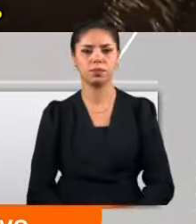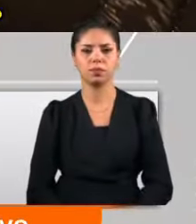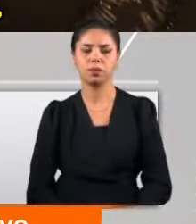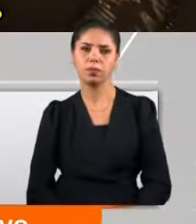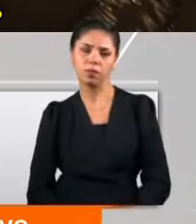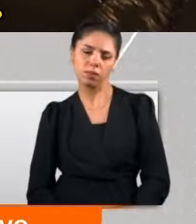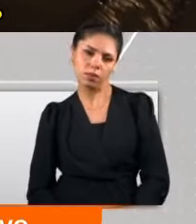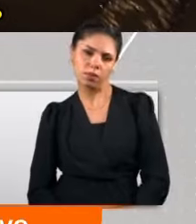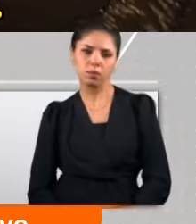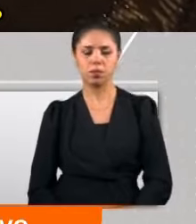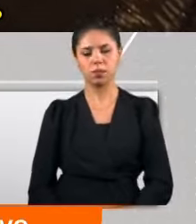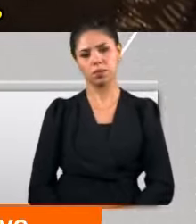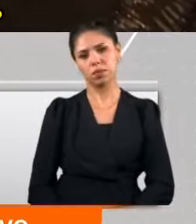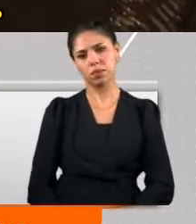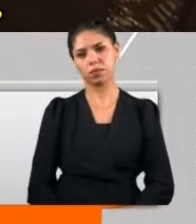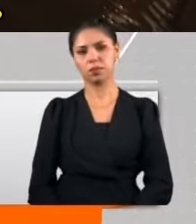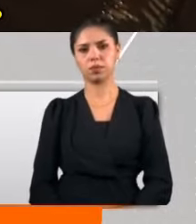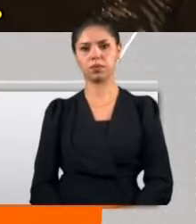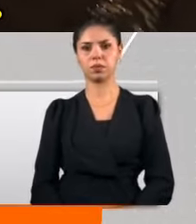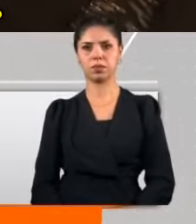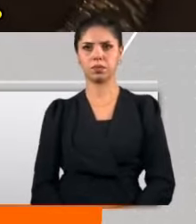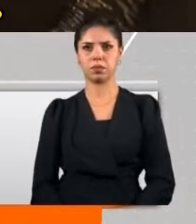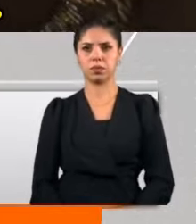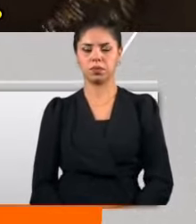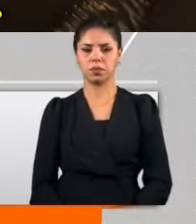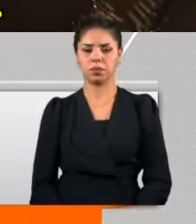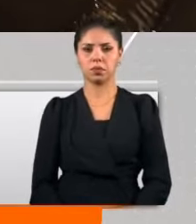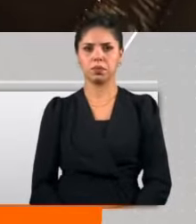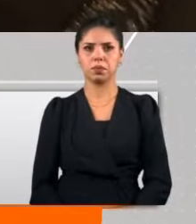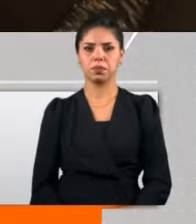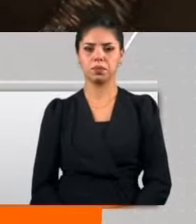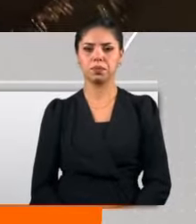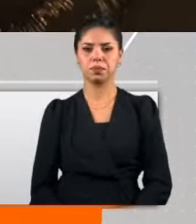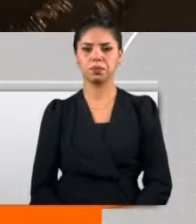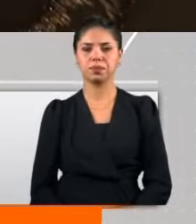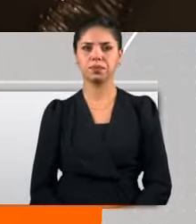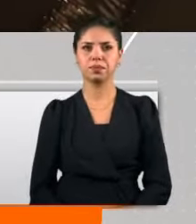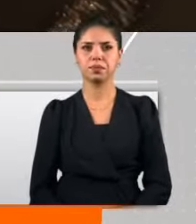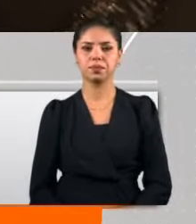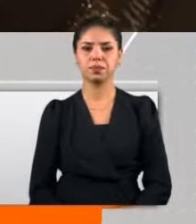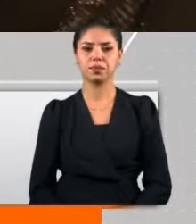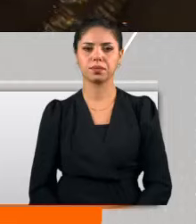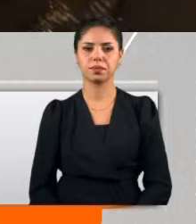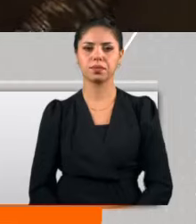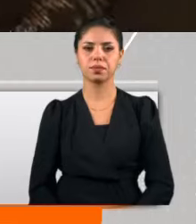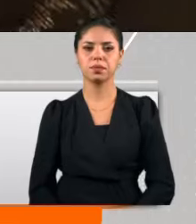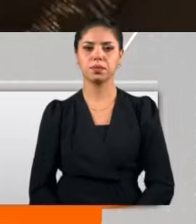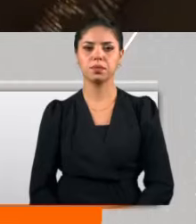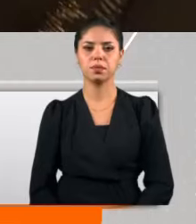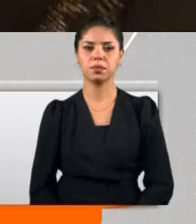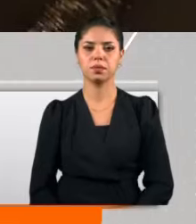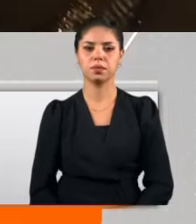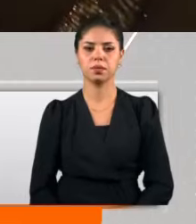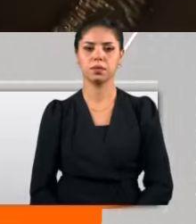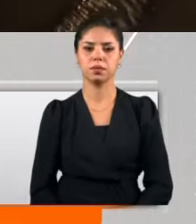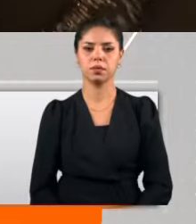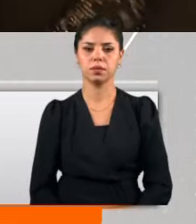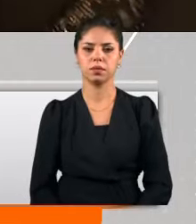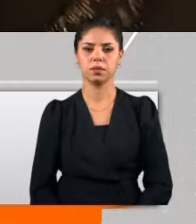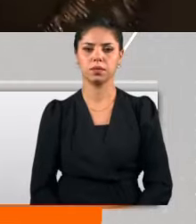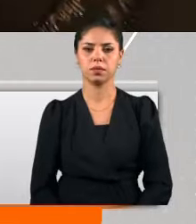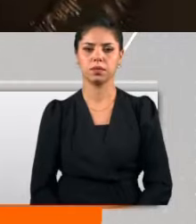falan, yani bolt hesaplar gibi görünüyor ama tabii içerisinde işte yarın bir gün başınıza bir şey gelir, bir yerde bir şey size çarpar falan.